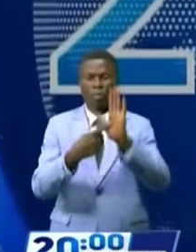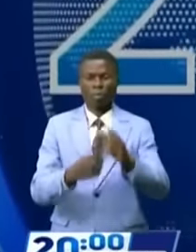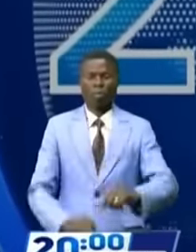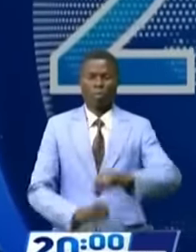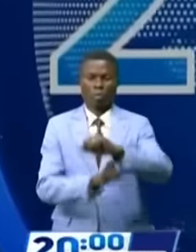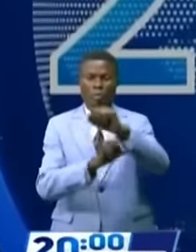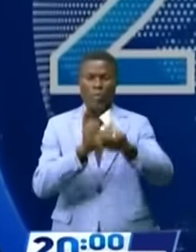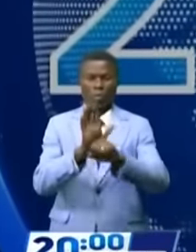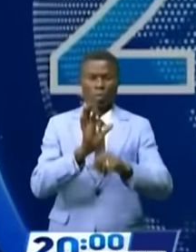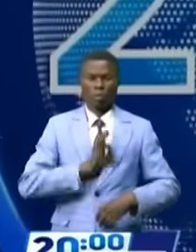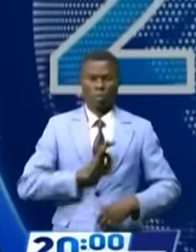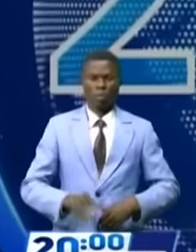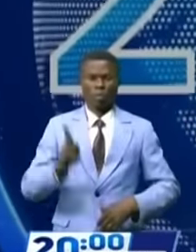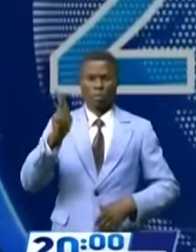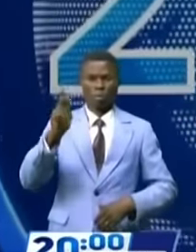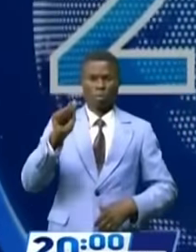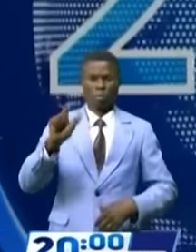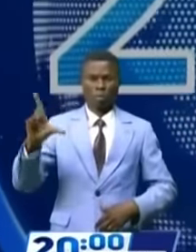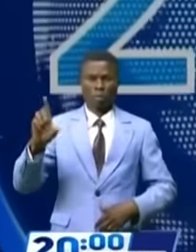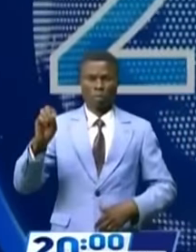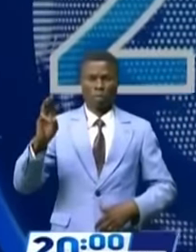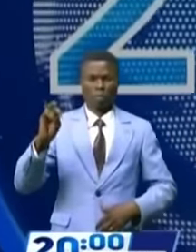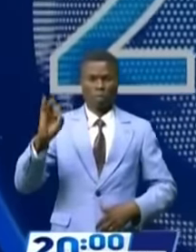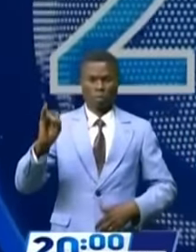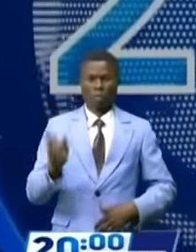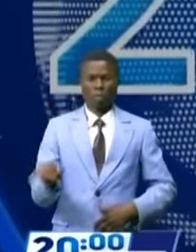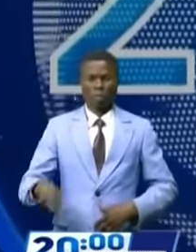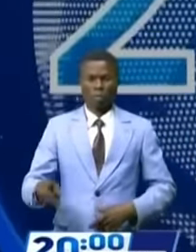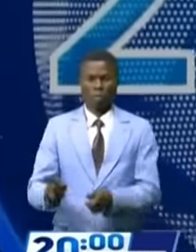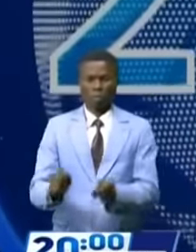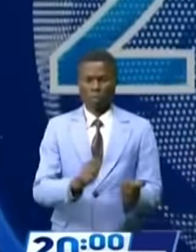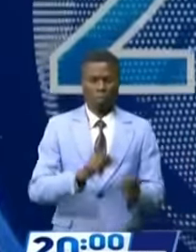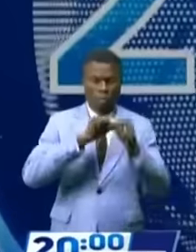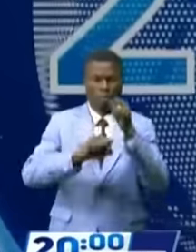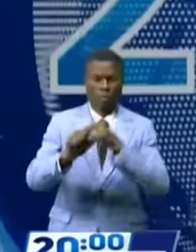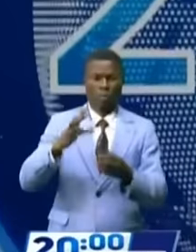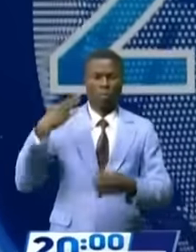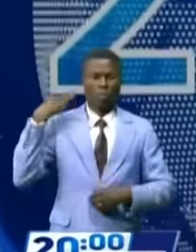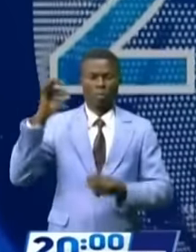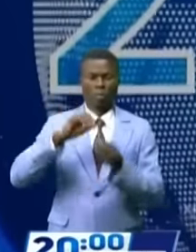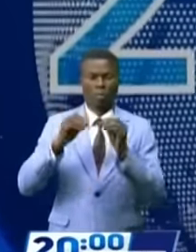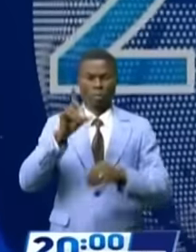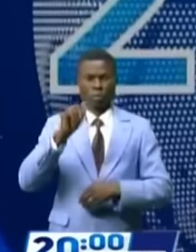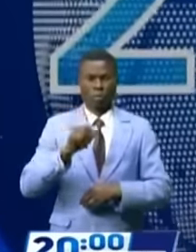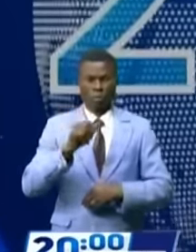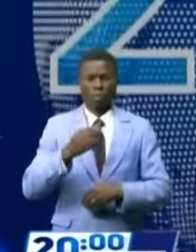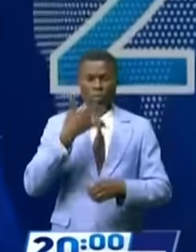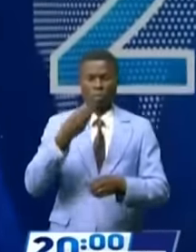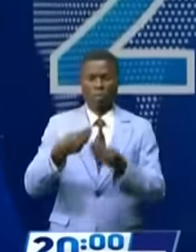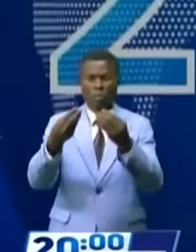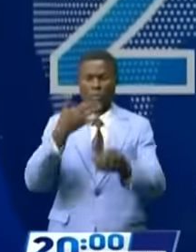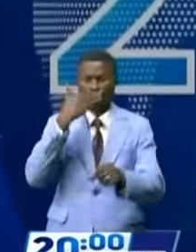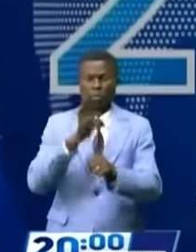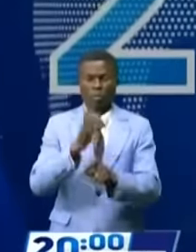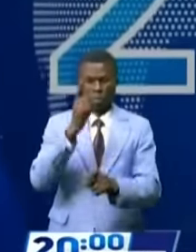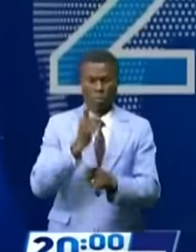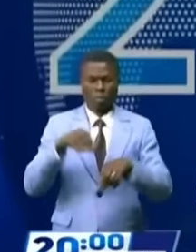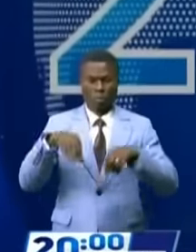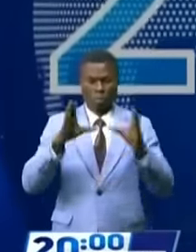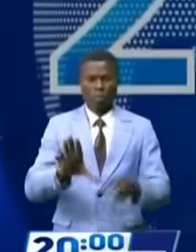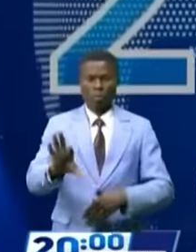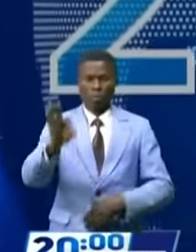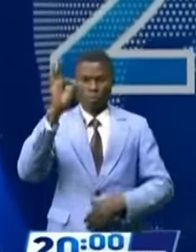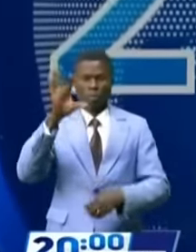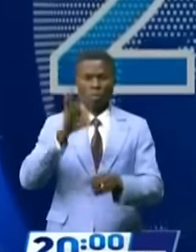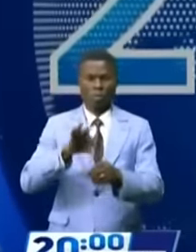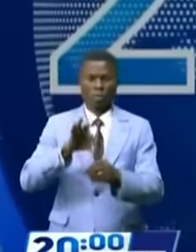Félix Tshisekedi à Kalemie dans Tanganyika en campagne électorale. Le candidat numéro 20 leur a fait des promesses fermes et ces Congolais ont choisi